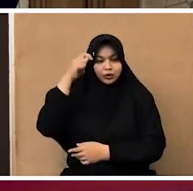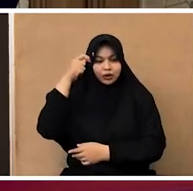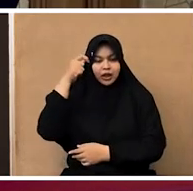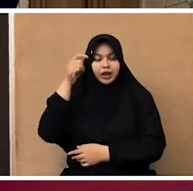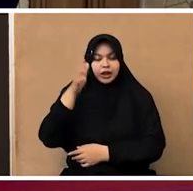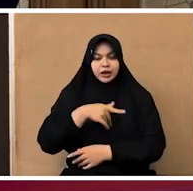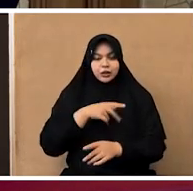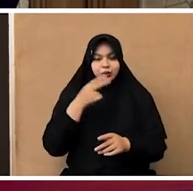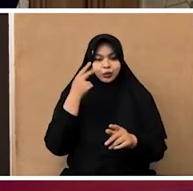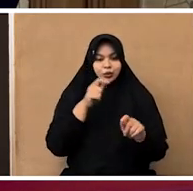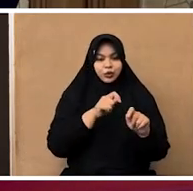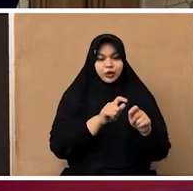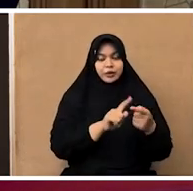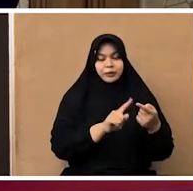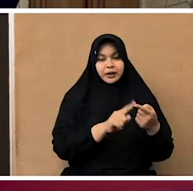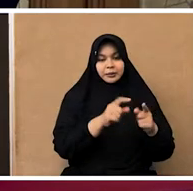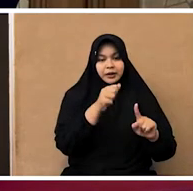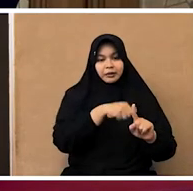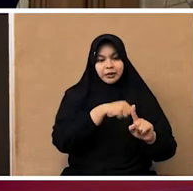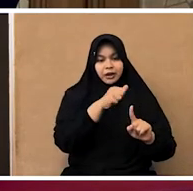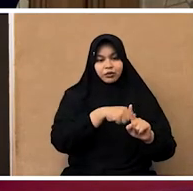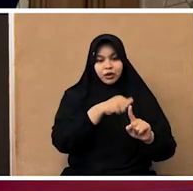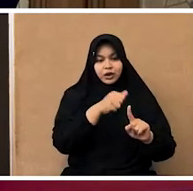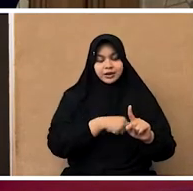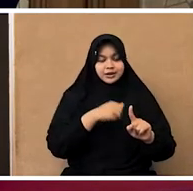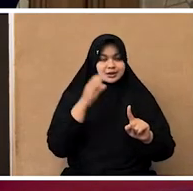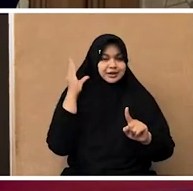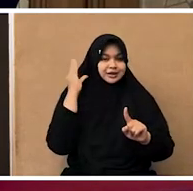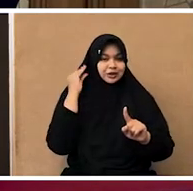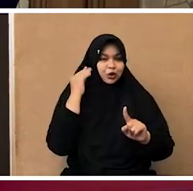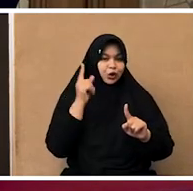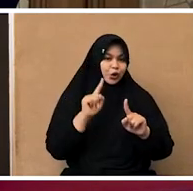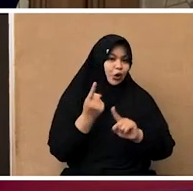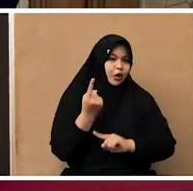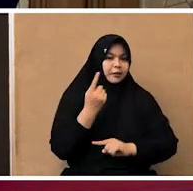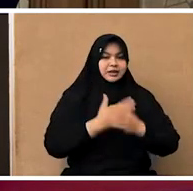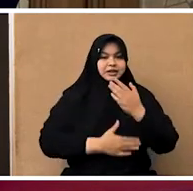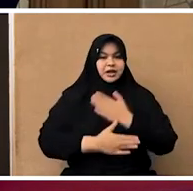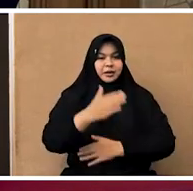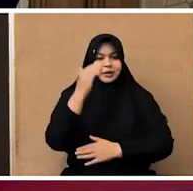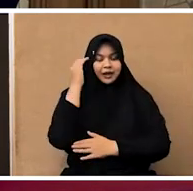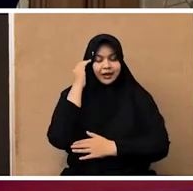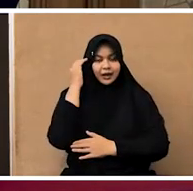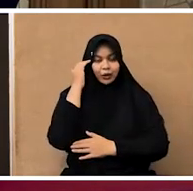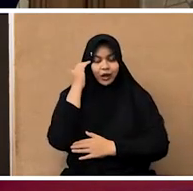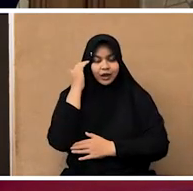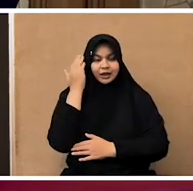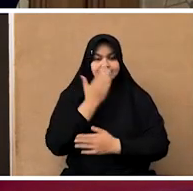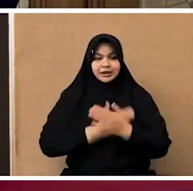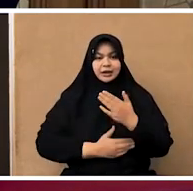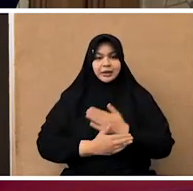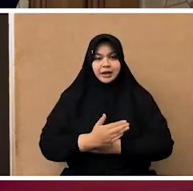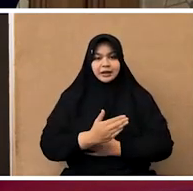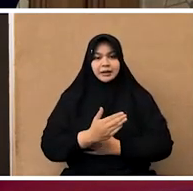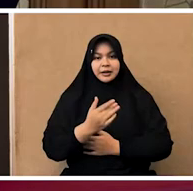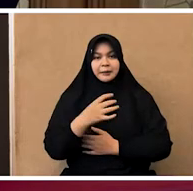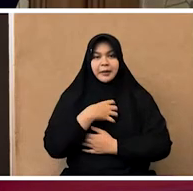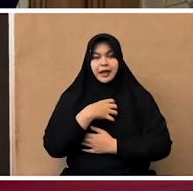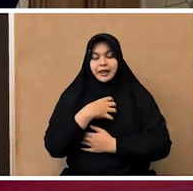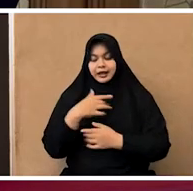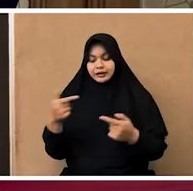buat teman-teman yang memang advokasikan isu-isu terutamakan intelektual dari stabilitas mental terkait dengan kapasitas hukum